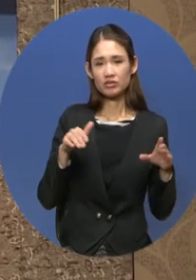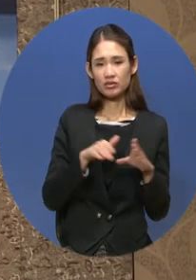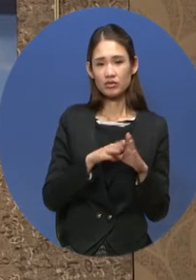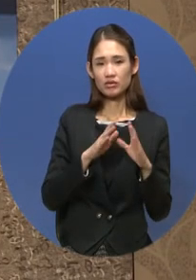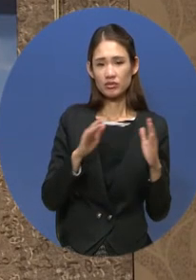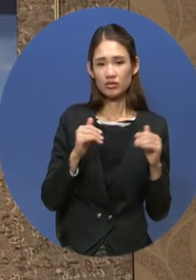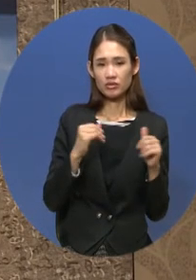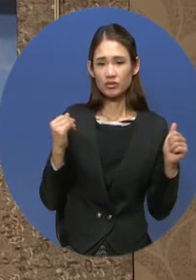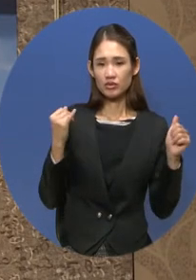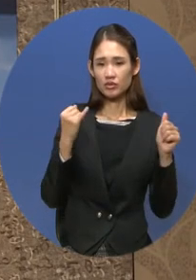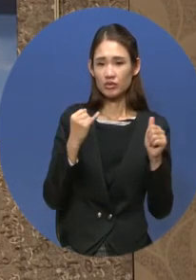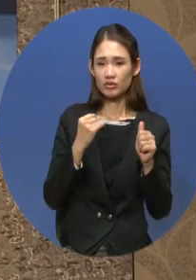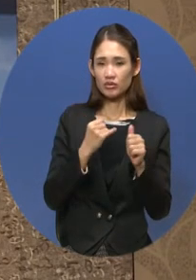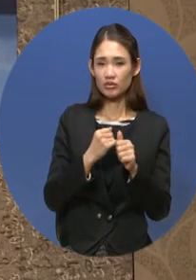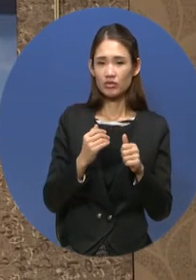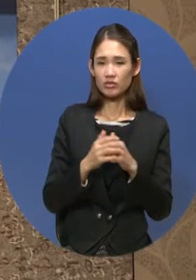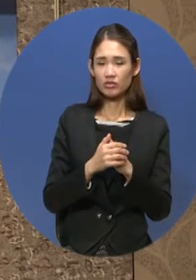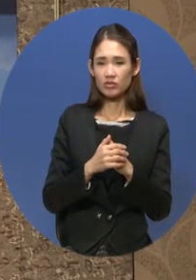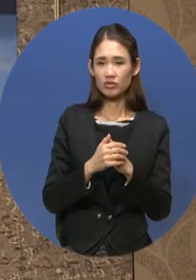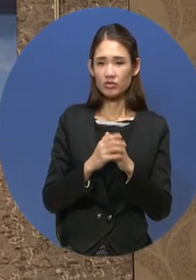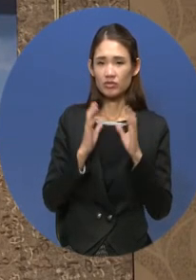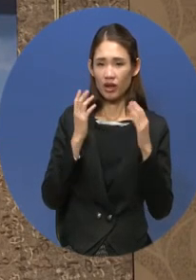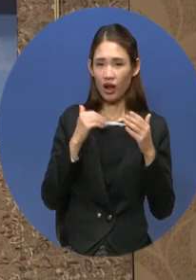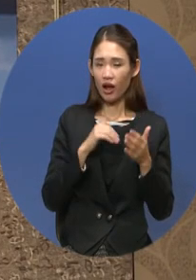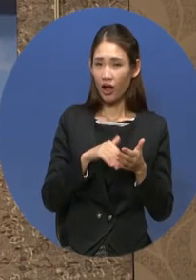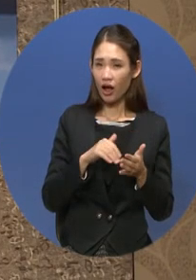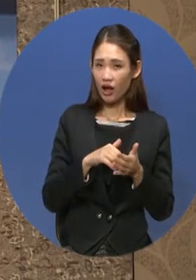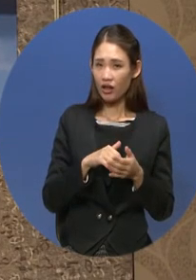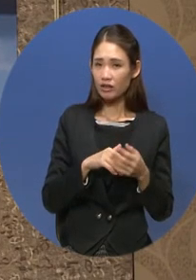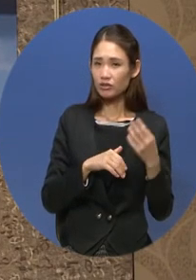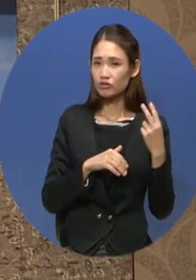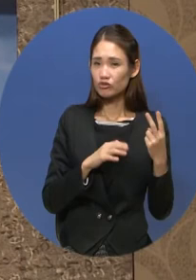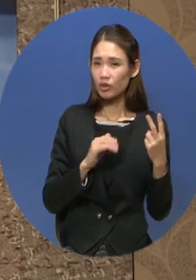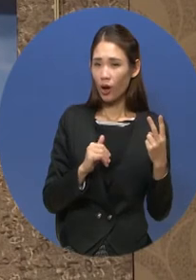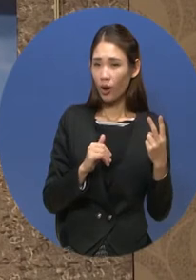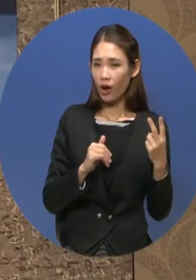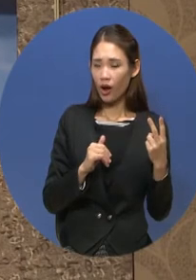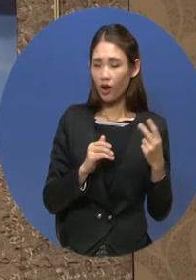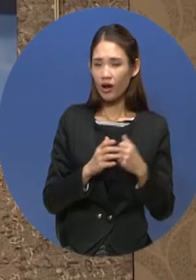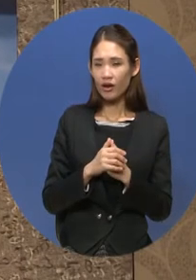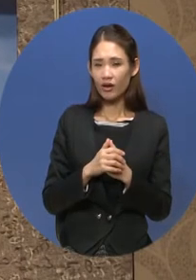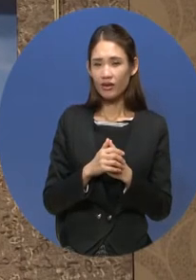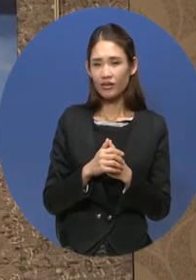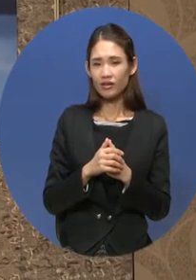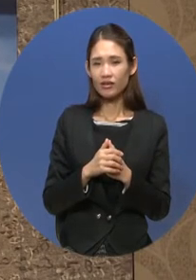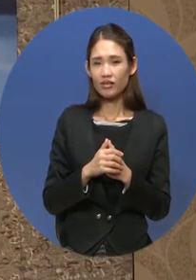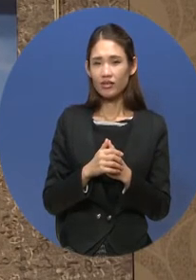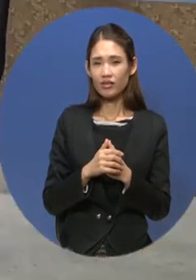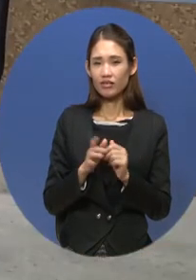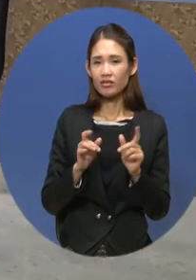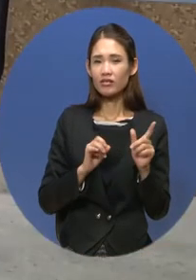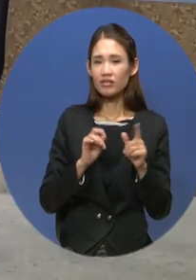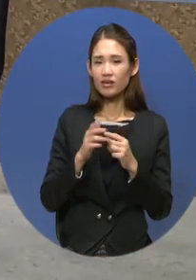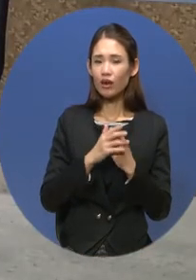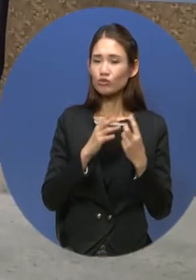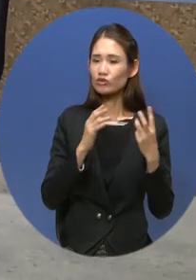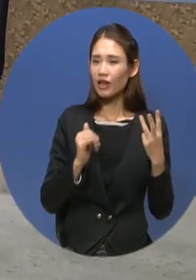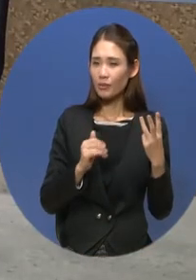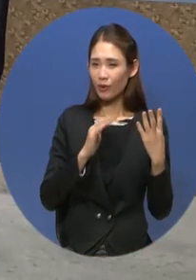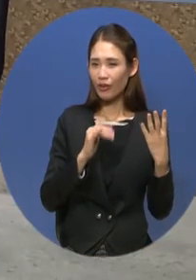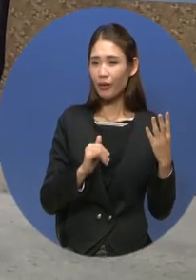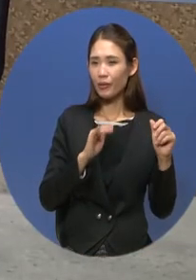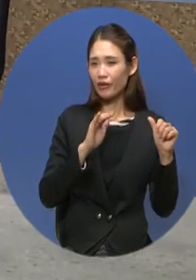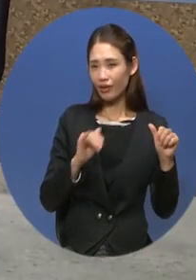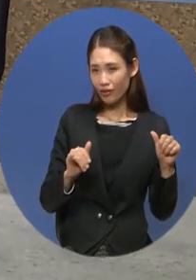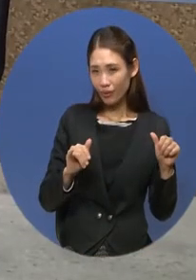가족들은요, 결혼하면은 아주 적게 낳을 때가 두 명이에요. 두 명이고, 네. 세 명, 네 명,